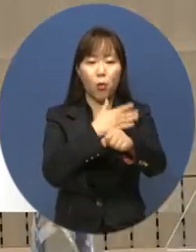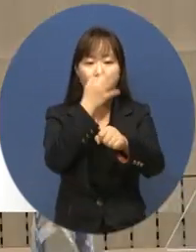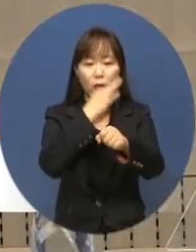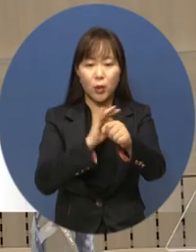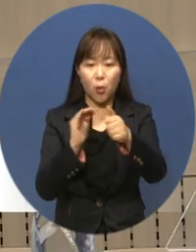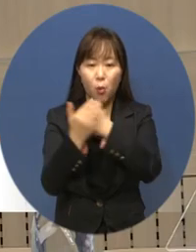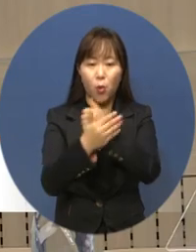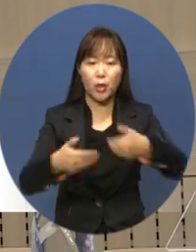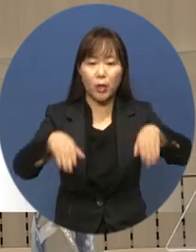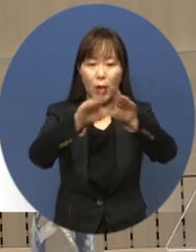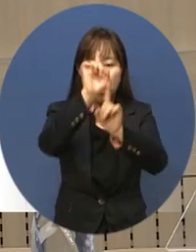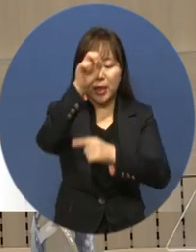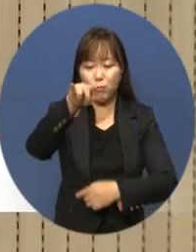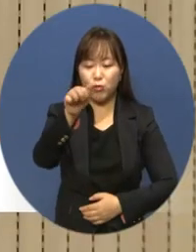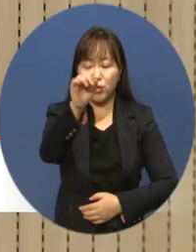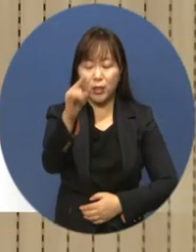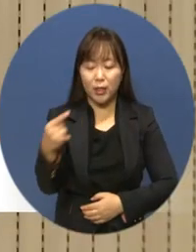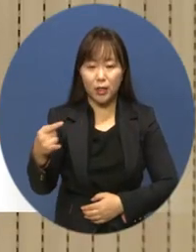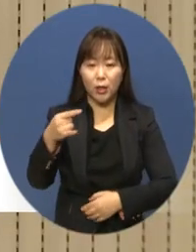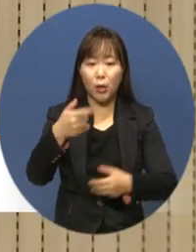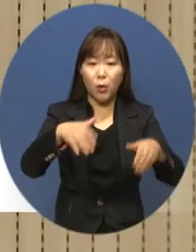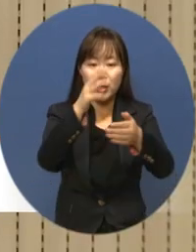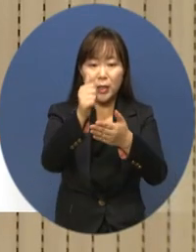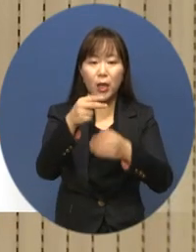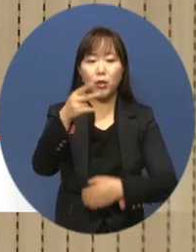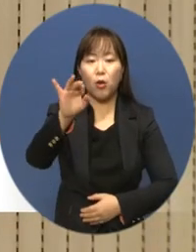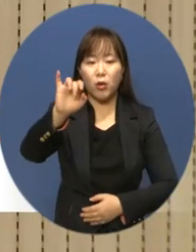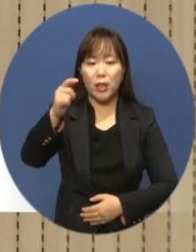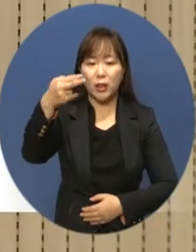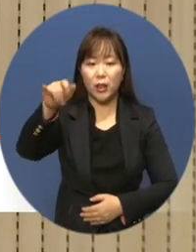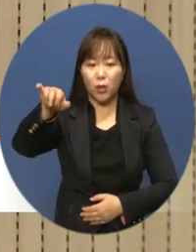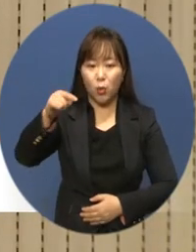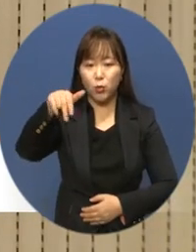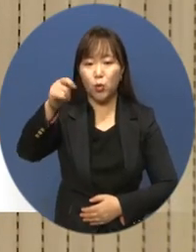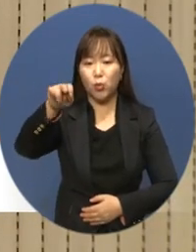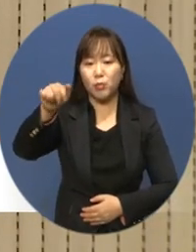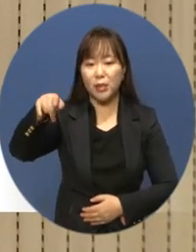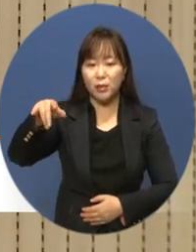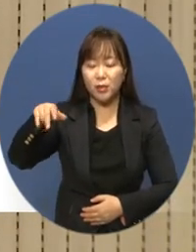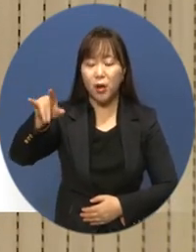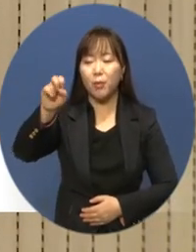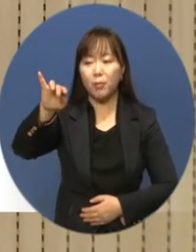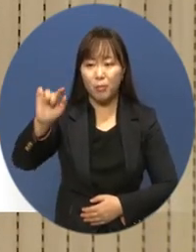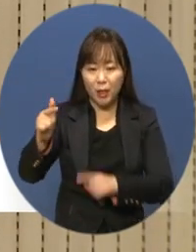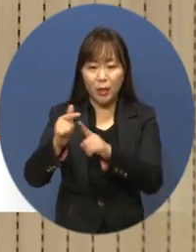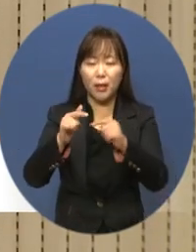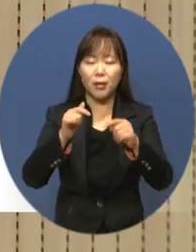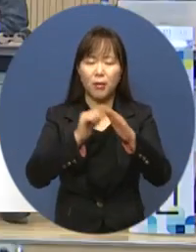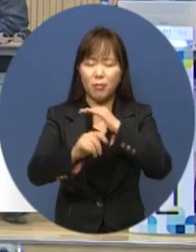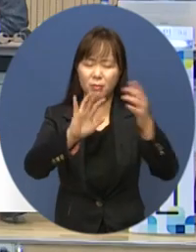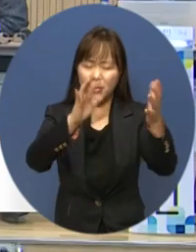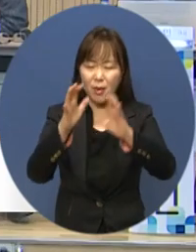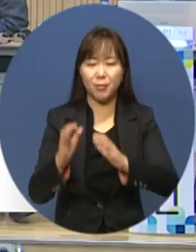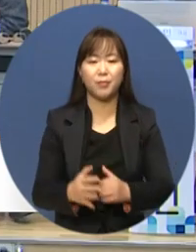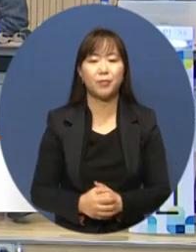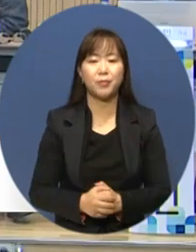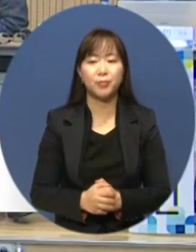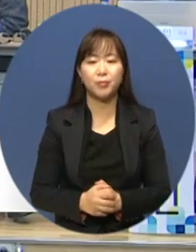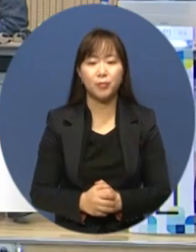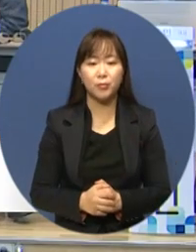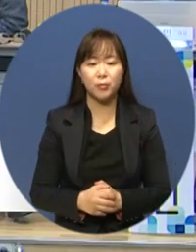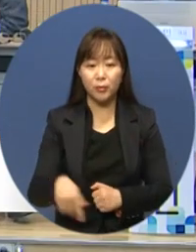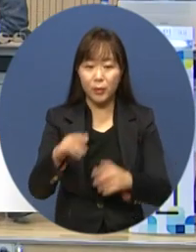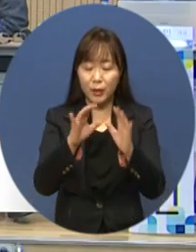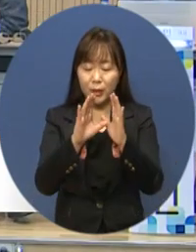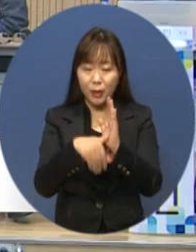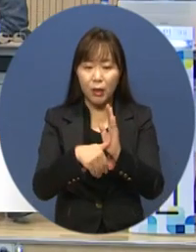전북장애인권익옹호기관 이문희 관장, 더 인디고 조성민 대표가 토론에 나서 열띤 토론을 펼쳤습니다. 이날